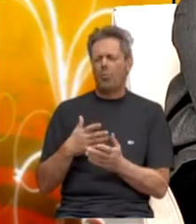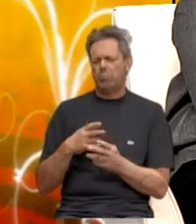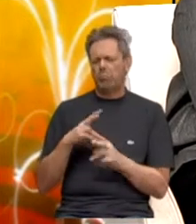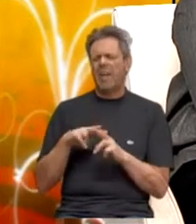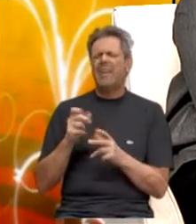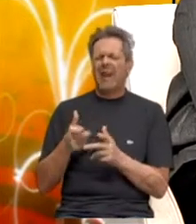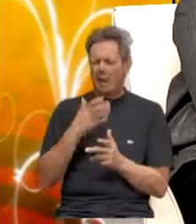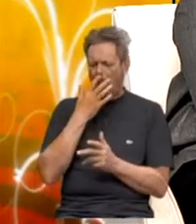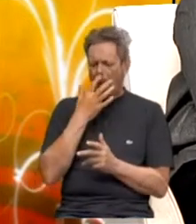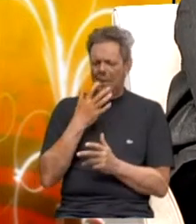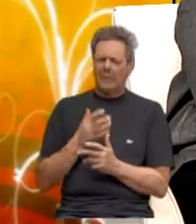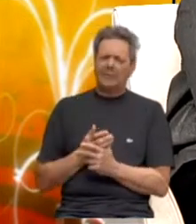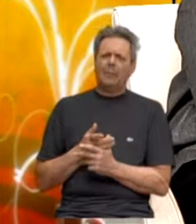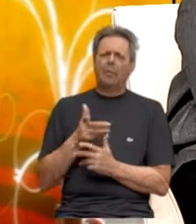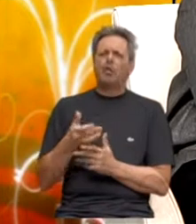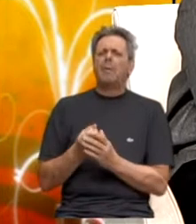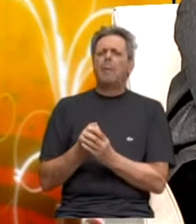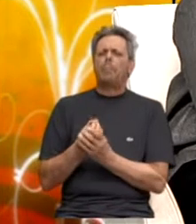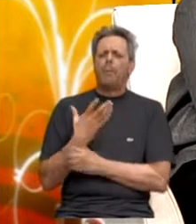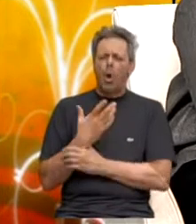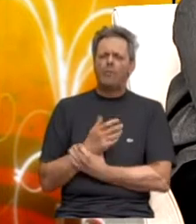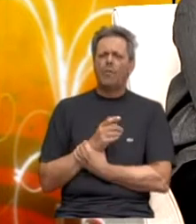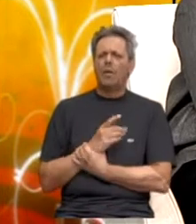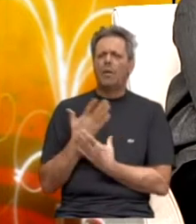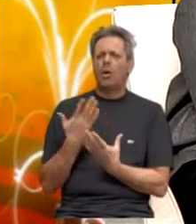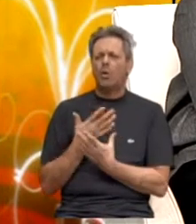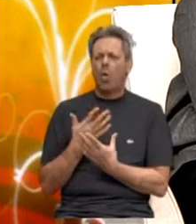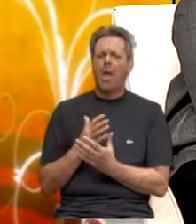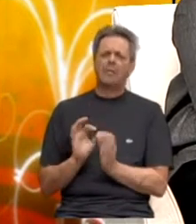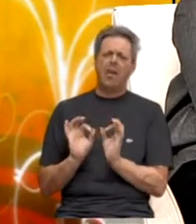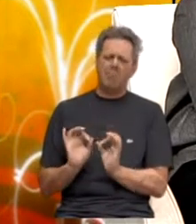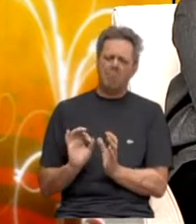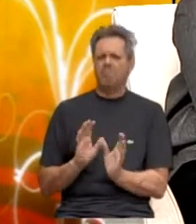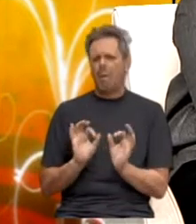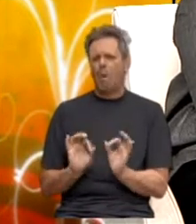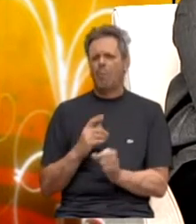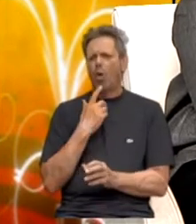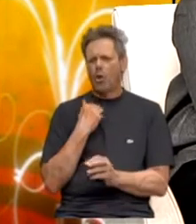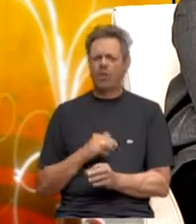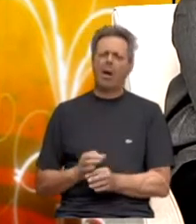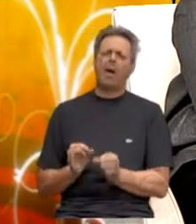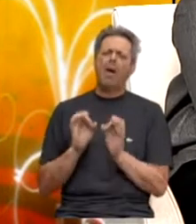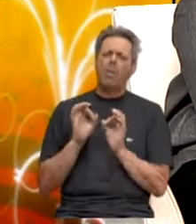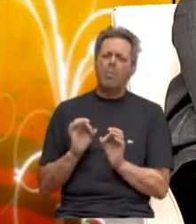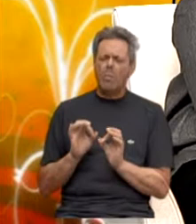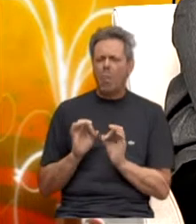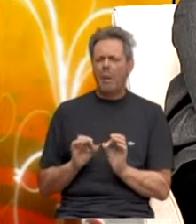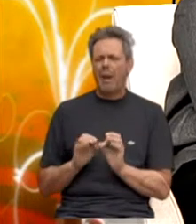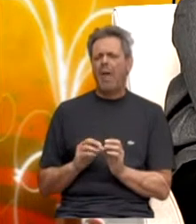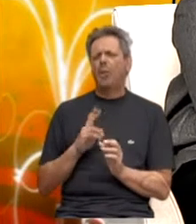kiselina. To će biti proizvod koji je sa umjerenom količinom šećera, sa umjerenim niskim